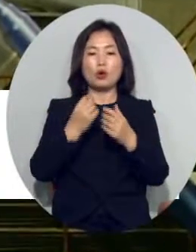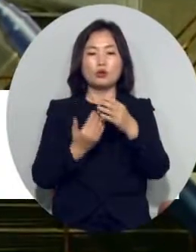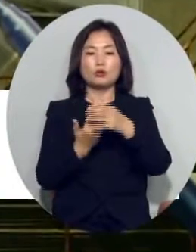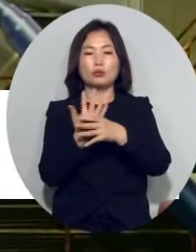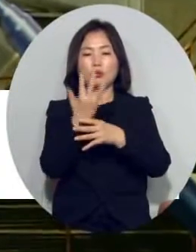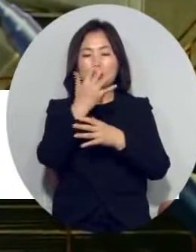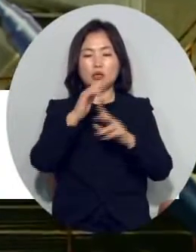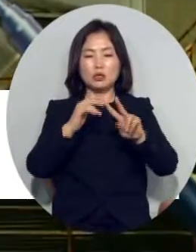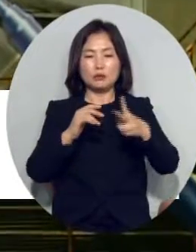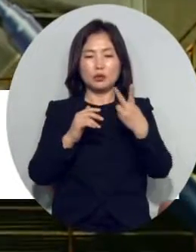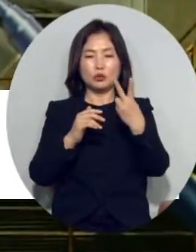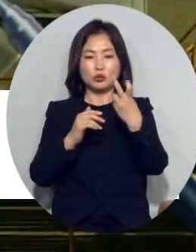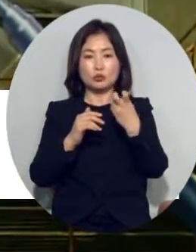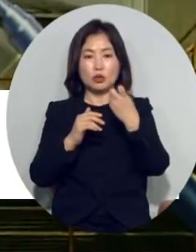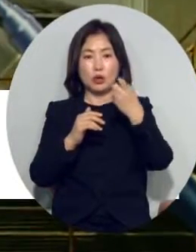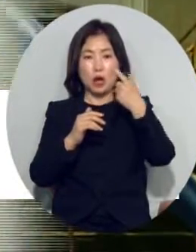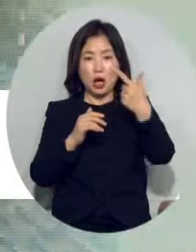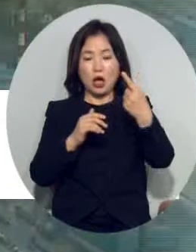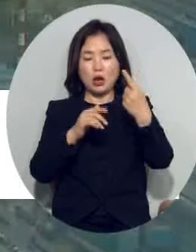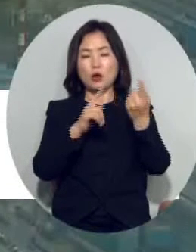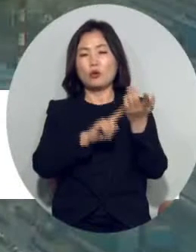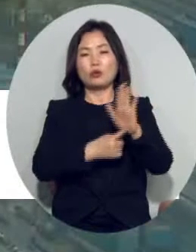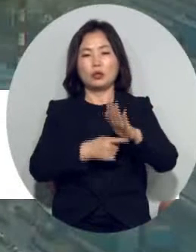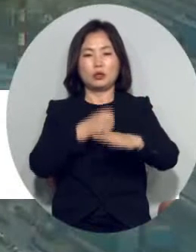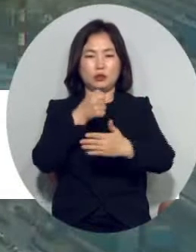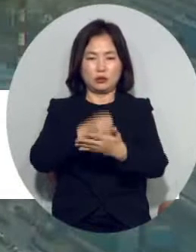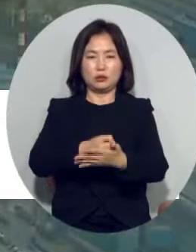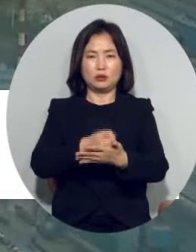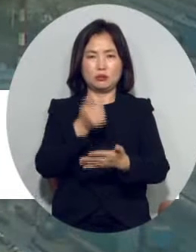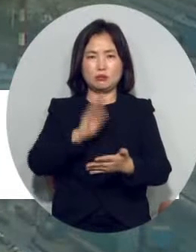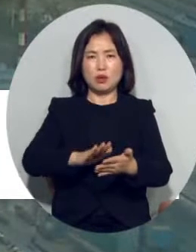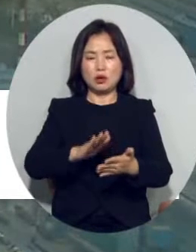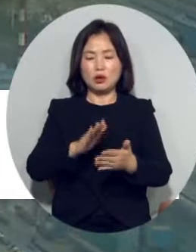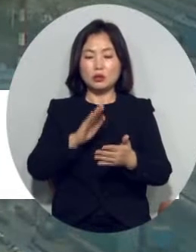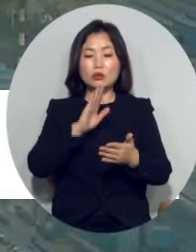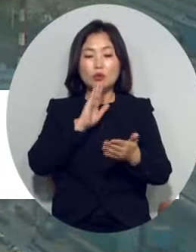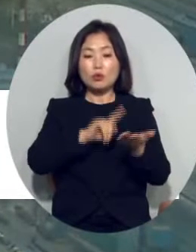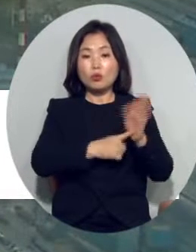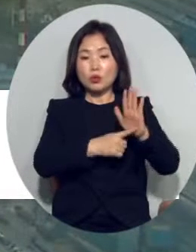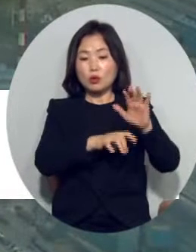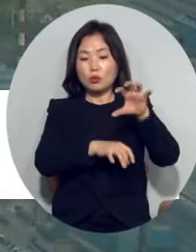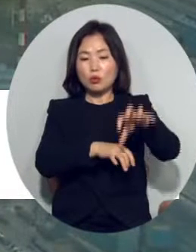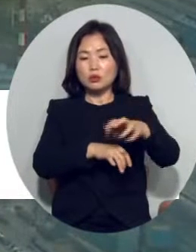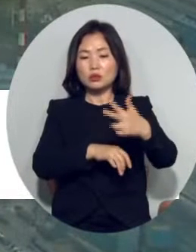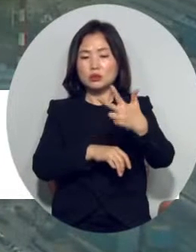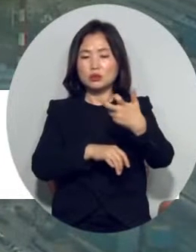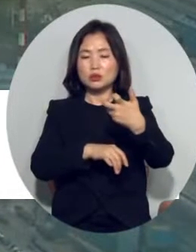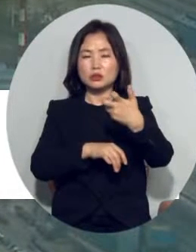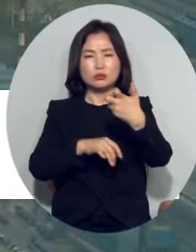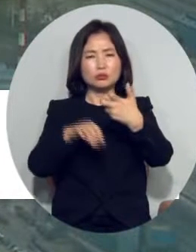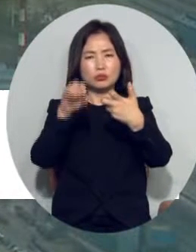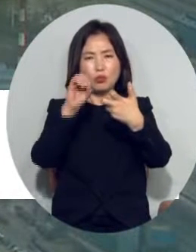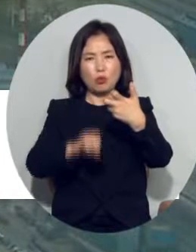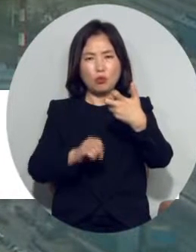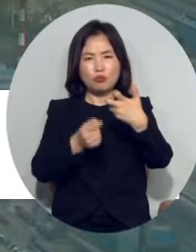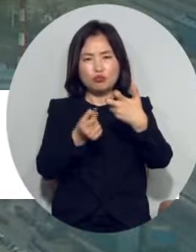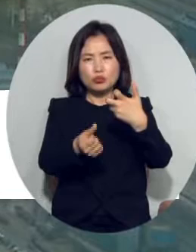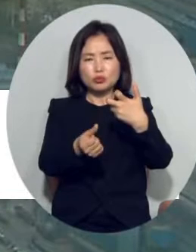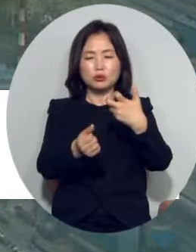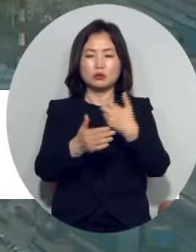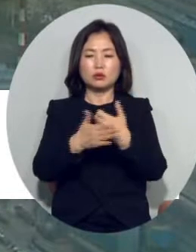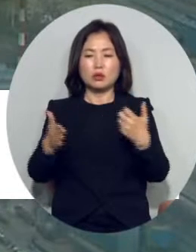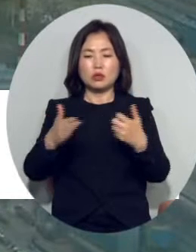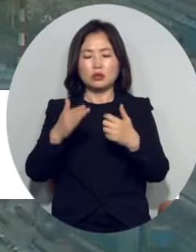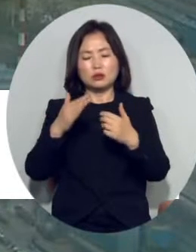사업장 200 21 곳을 공개하기로 했습니다 하지만 실제 공개 나선 곳은 70% 에 불과한 데다 2 이마저도